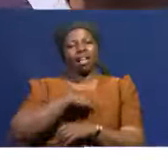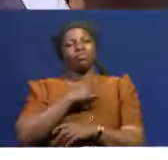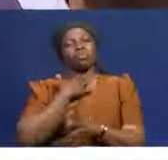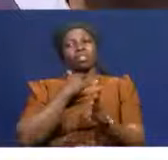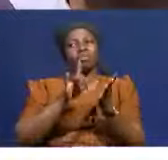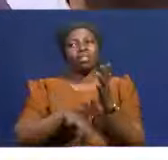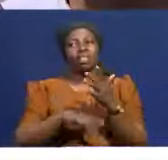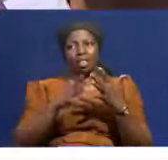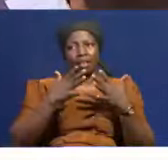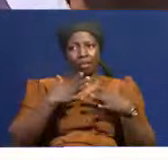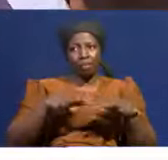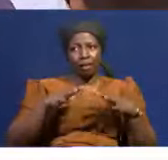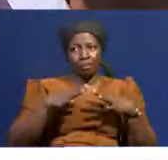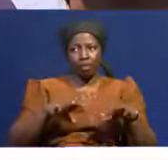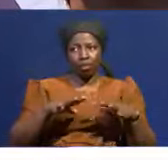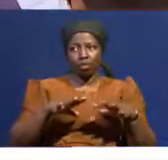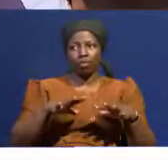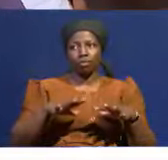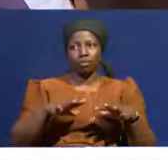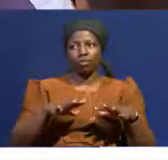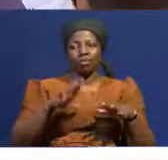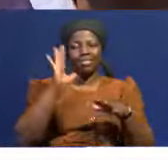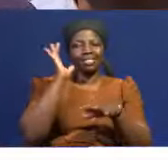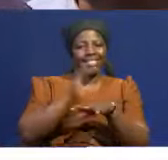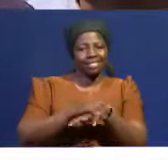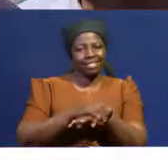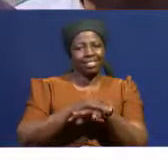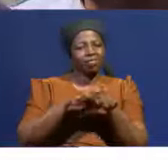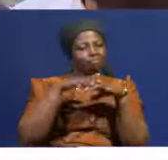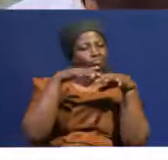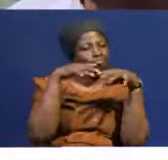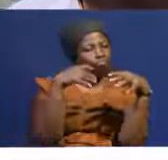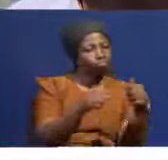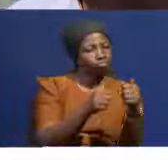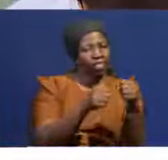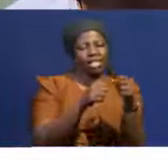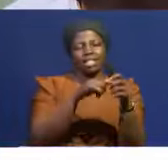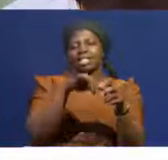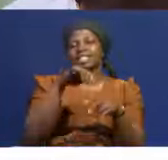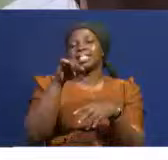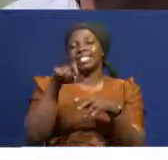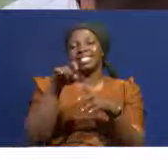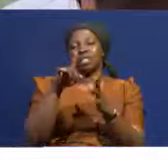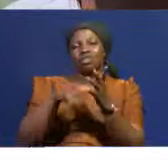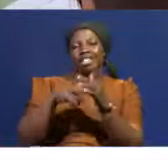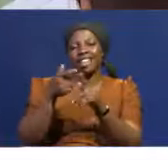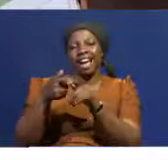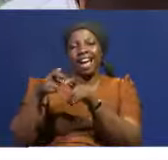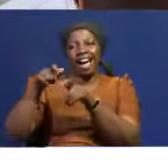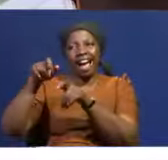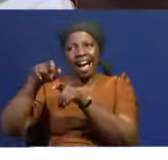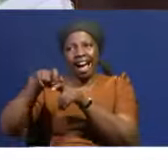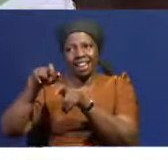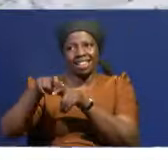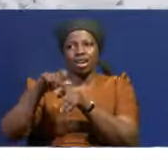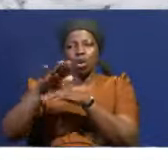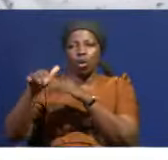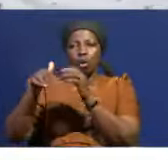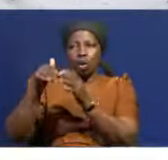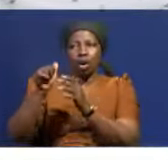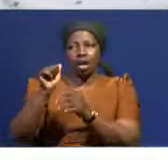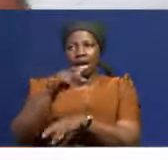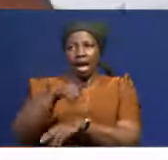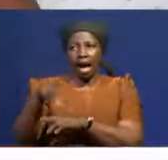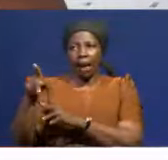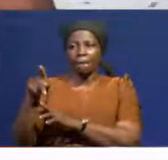watu wasikue adapt nani kukinapiwa sijui nini, inataka bei ziongezeke za platform zote. Kwa